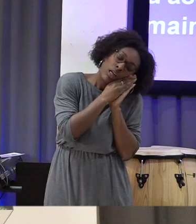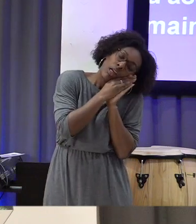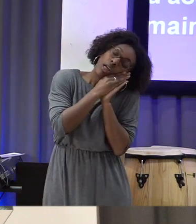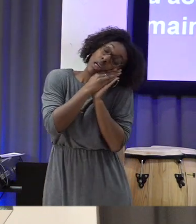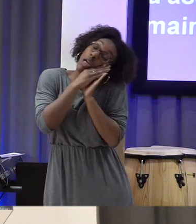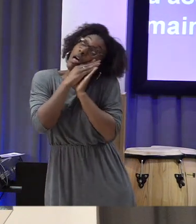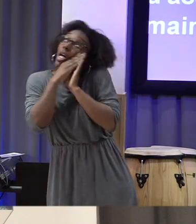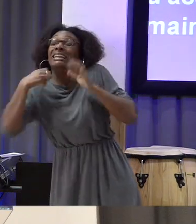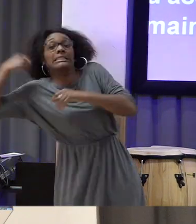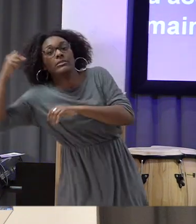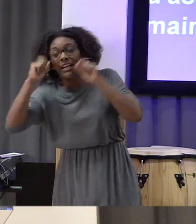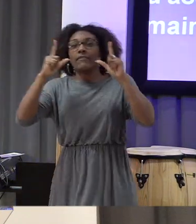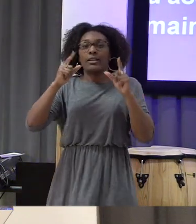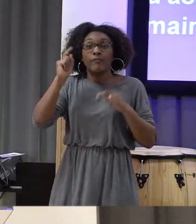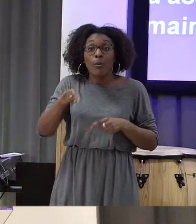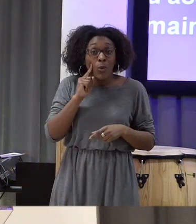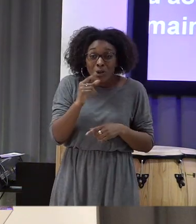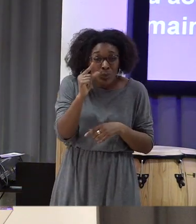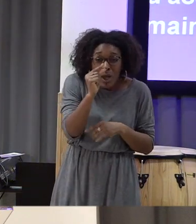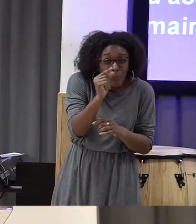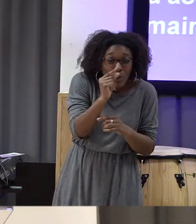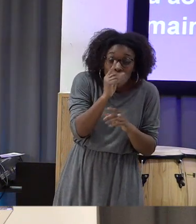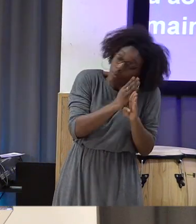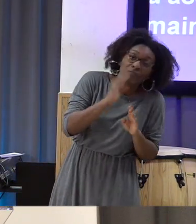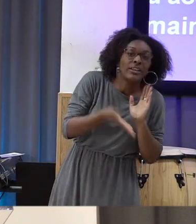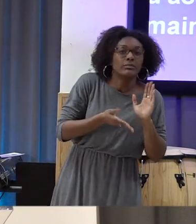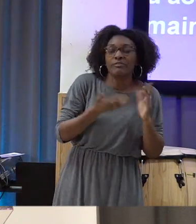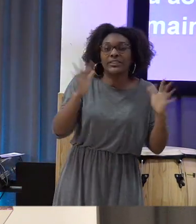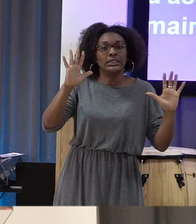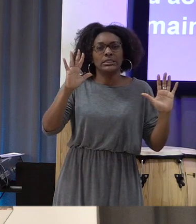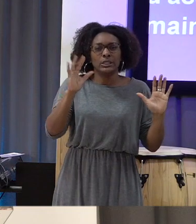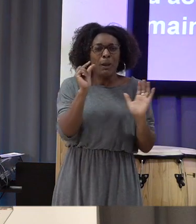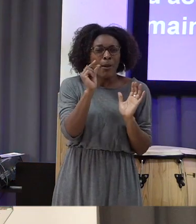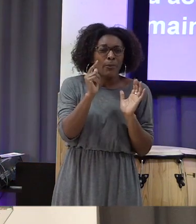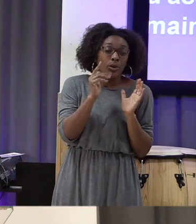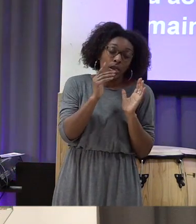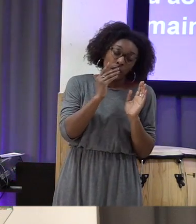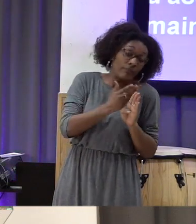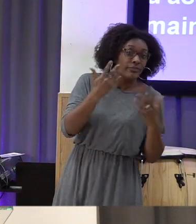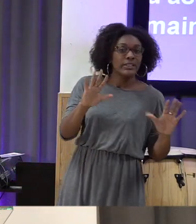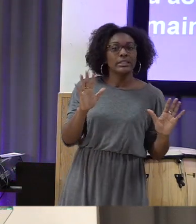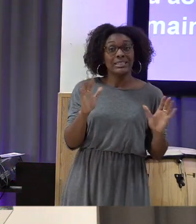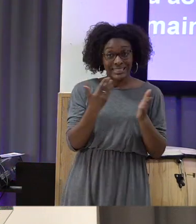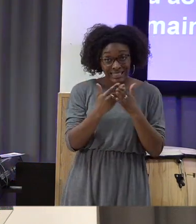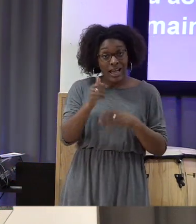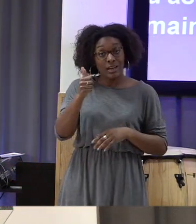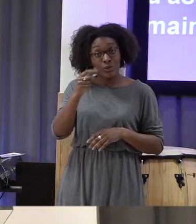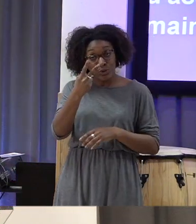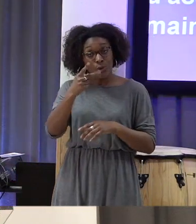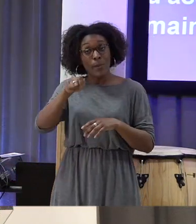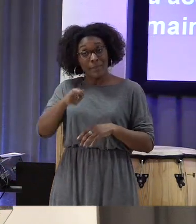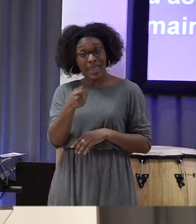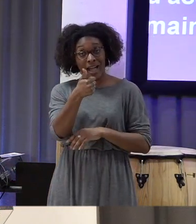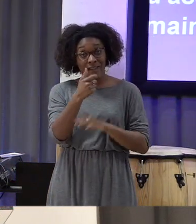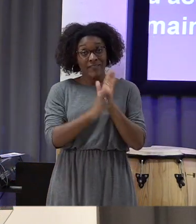qui nous gagne si facilement. Et c'est ce que l'apôtre Pierre a dit dans 2 Pierre 1, verset 12